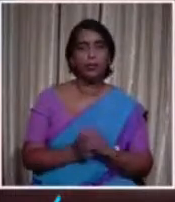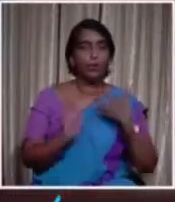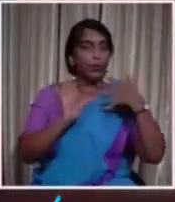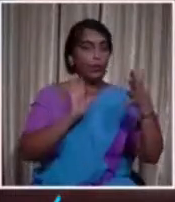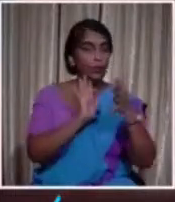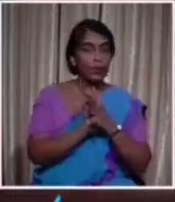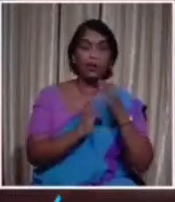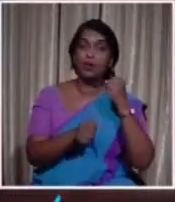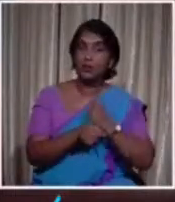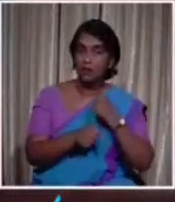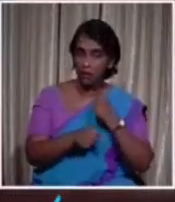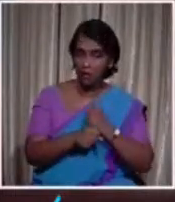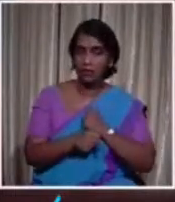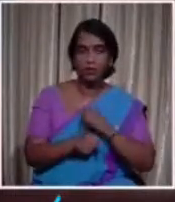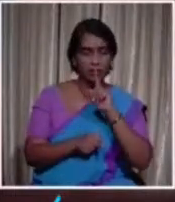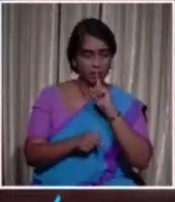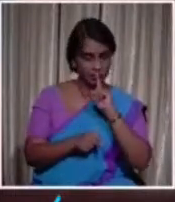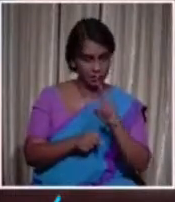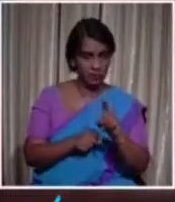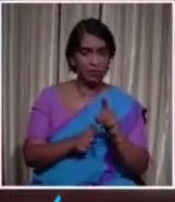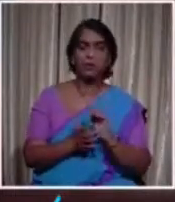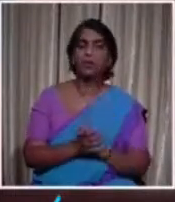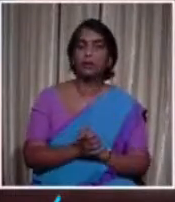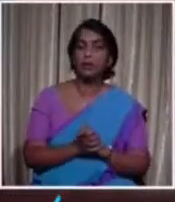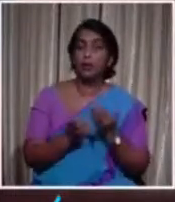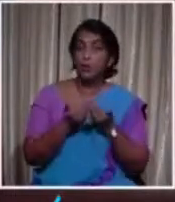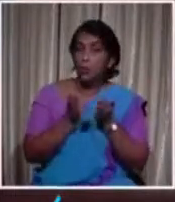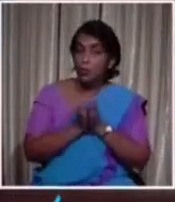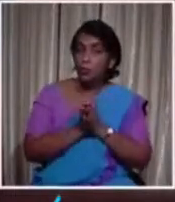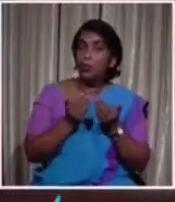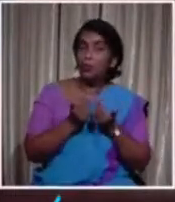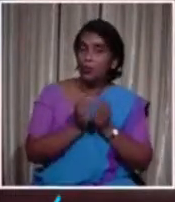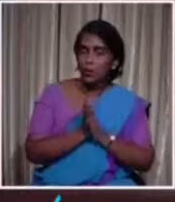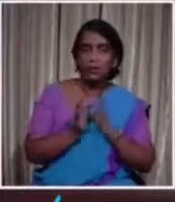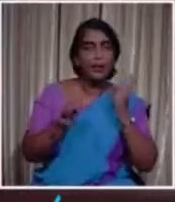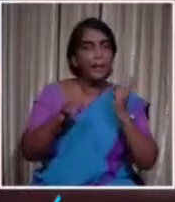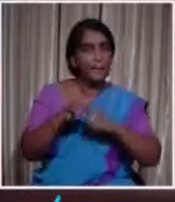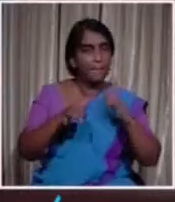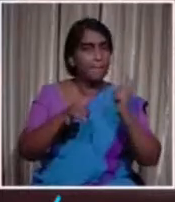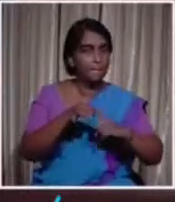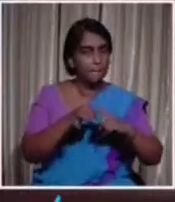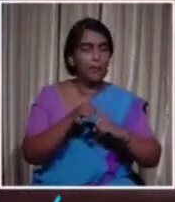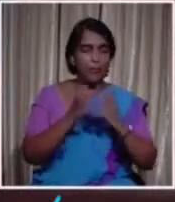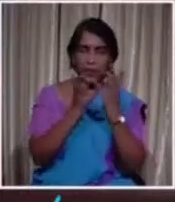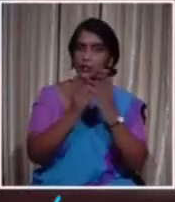සර්වපාක්ෂික ආණ්ඩුව කියලා කියන එක තම තමන්ගේ ප්‍රශ්න විසඳා ගැනීම සඳහා